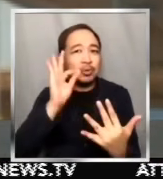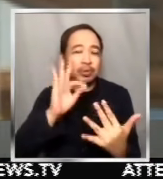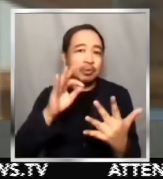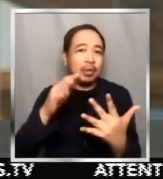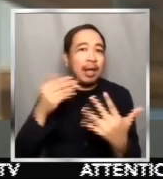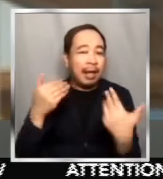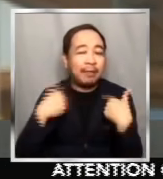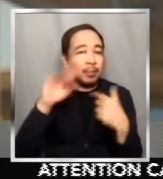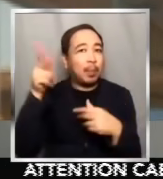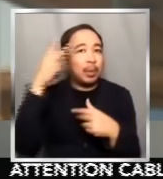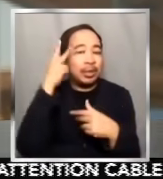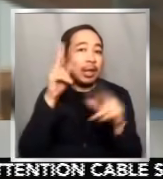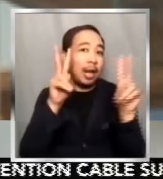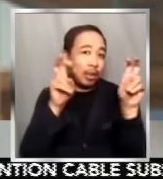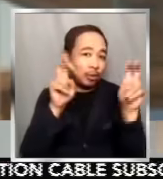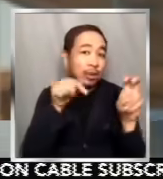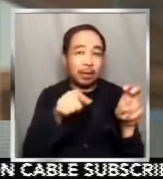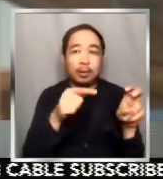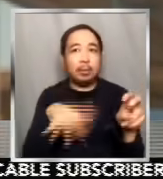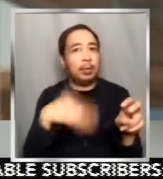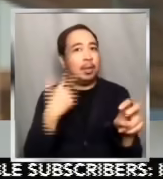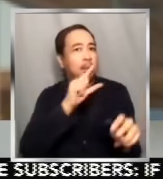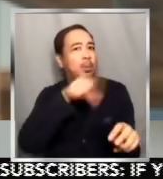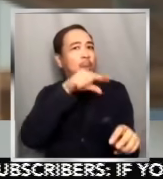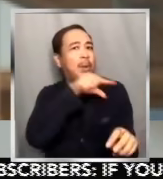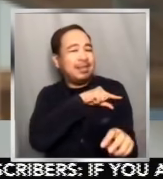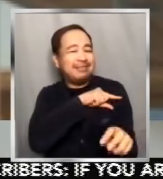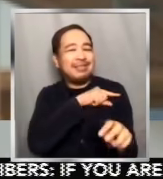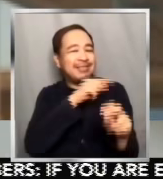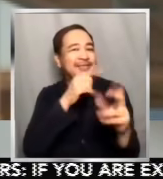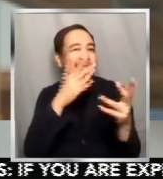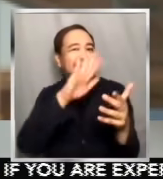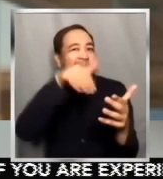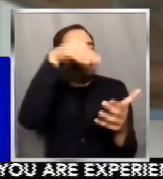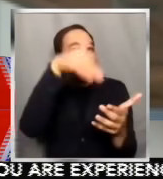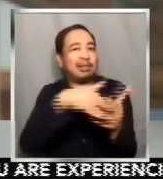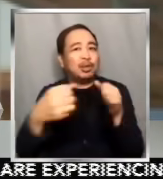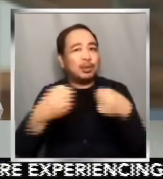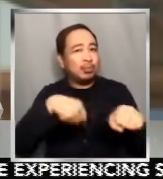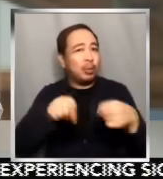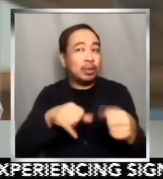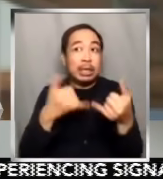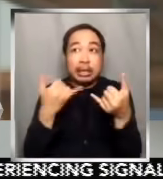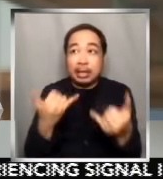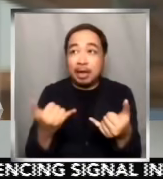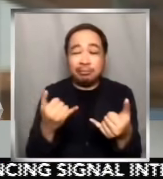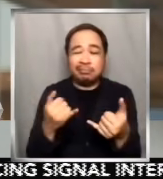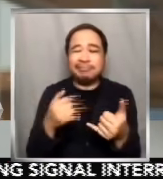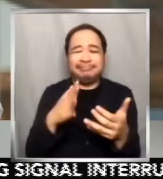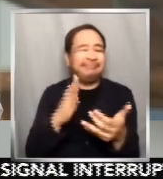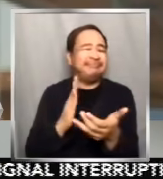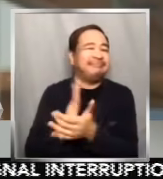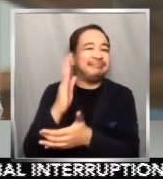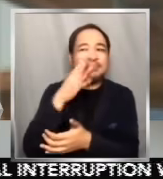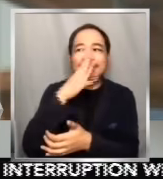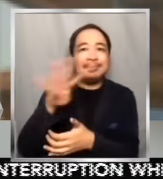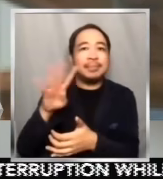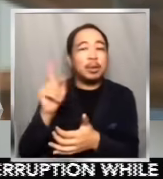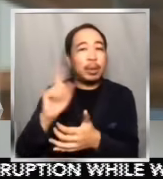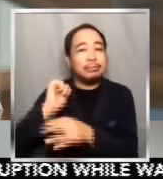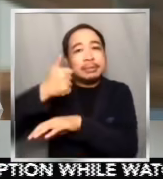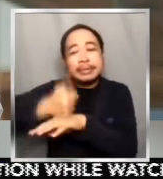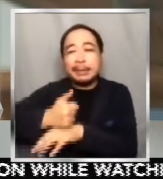of a world-class facility. Kaya tuloy, wala nang mag-aabalang magpatayo ng matitino